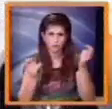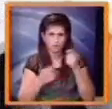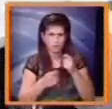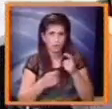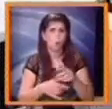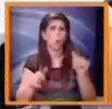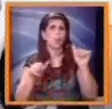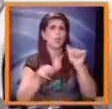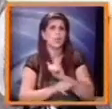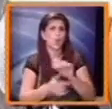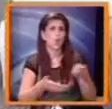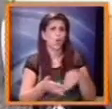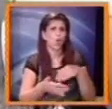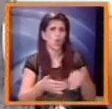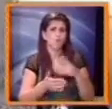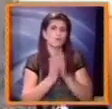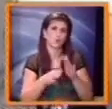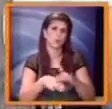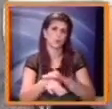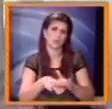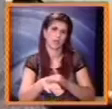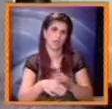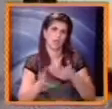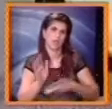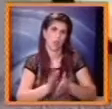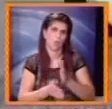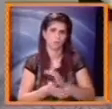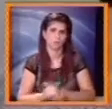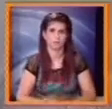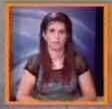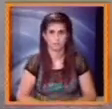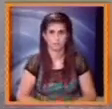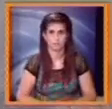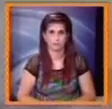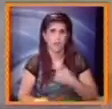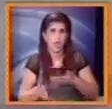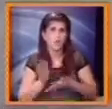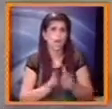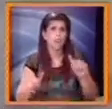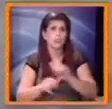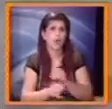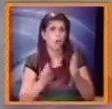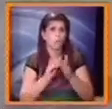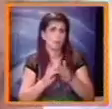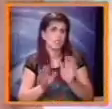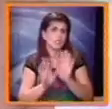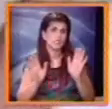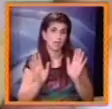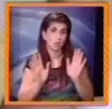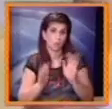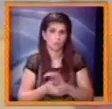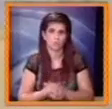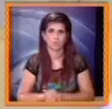לגלות שטעו בכתובת. ביקשו סליחה, והלכו. אנחנו נכנסנו בטעות אליכם. מי אומר?